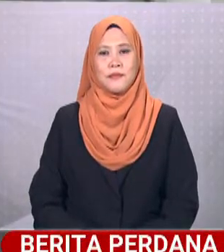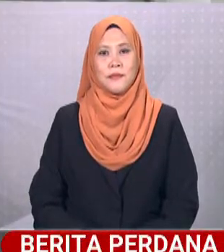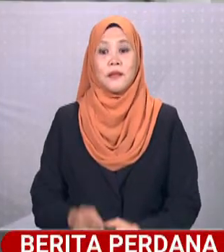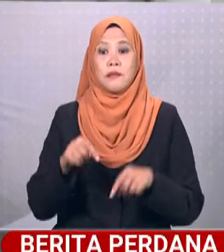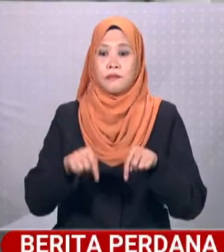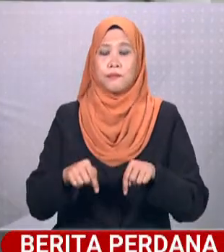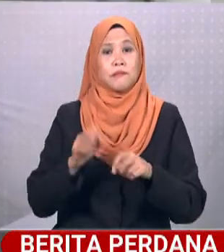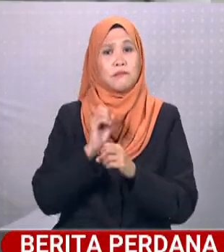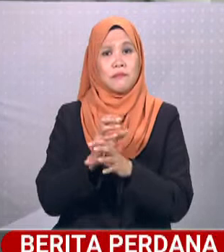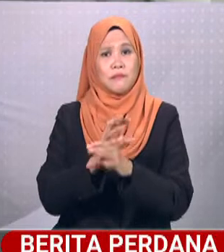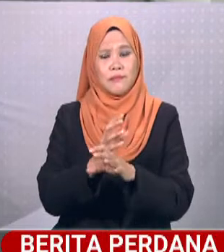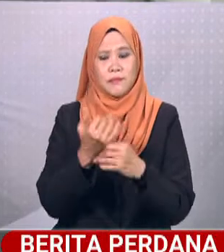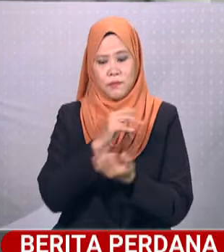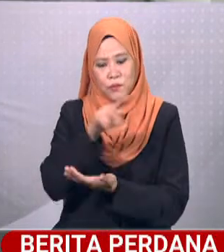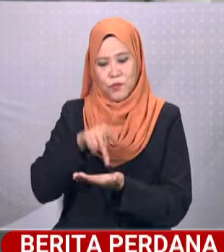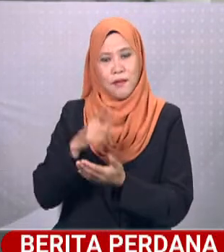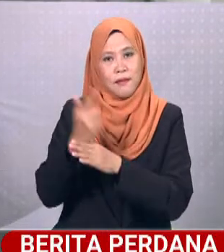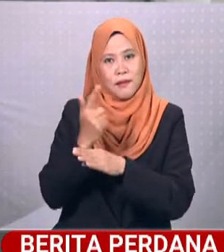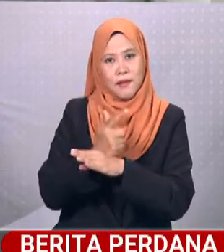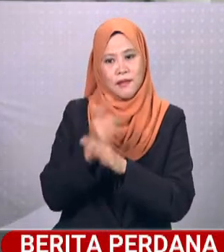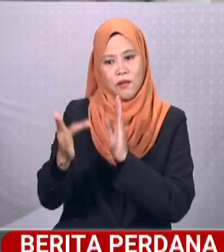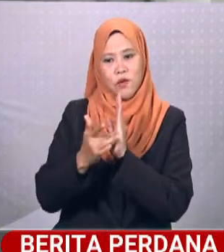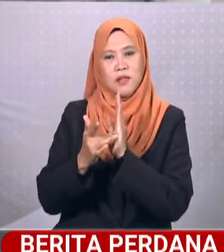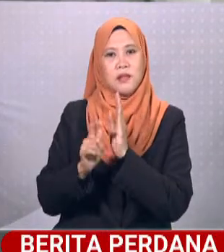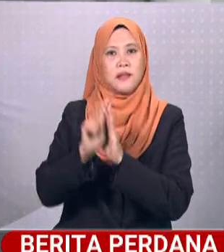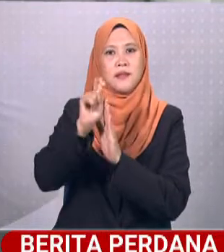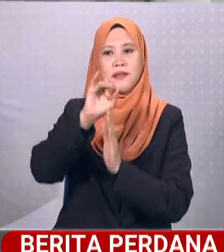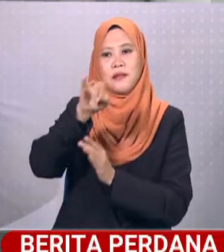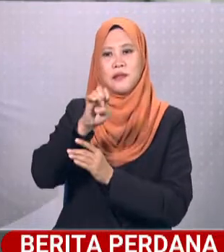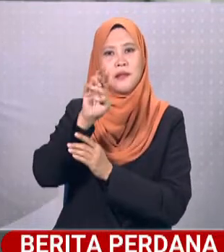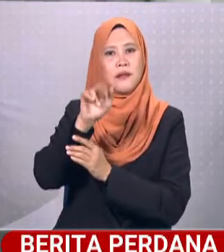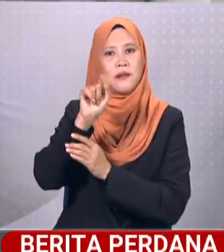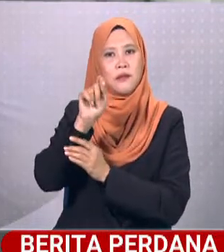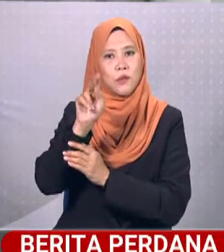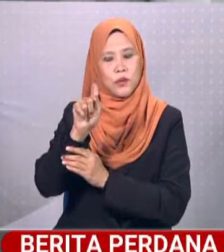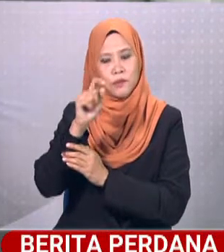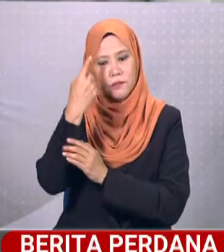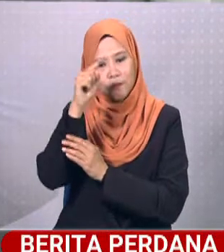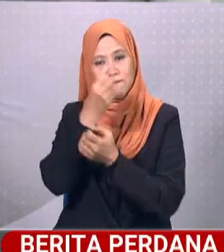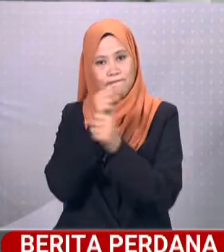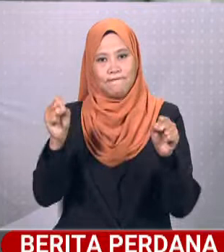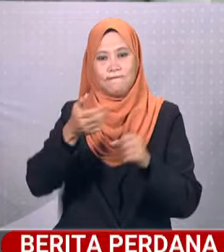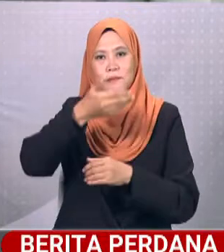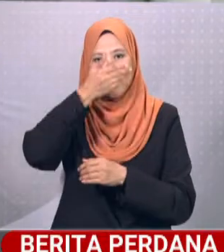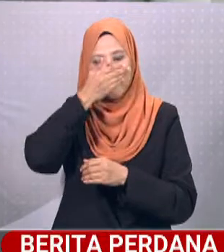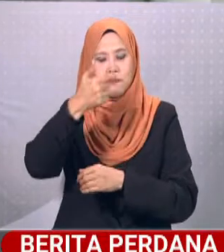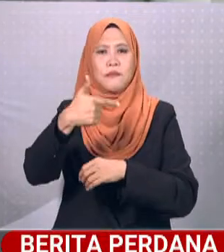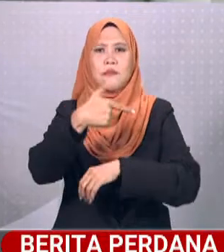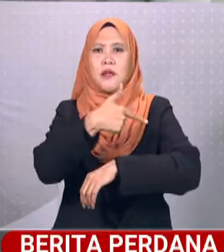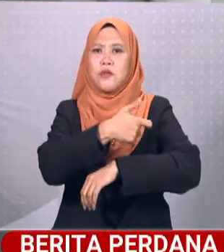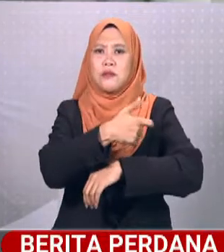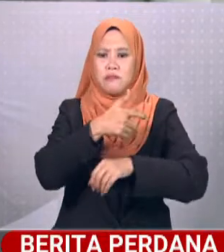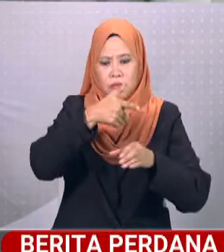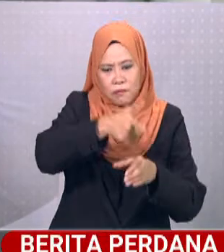Baik, ini pula inisiatif Pusat Latihan Teknologi Tinggi EdTech Jerantut yang menghasilkan pelindung muka menggunakan injection